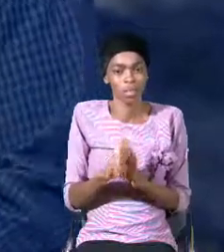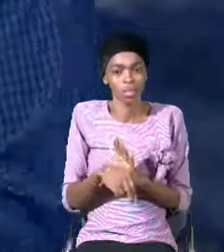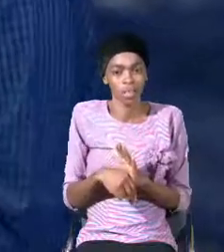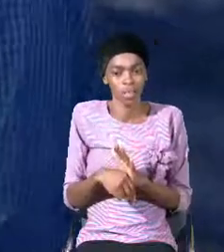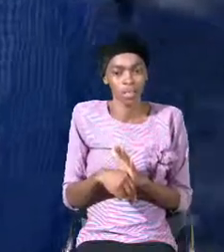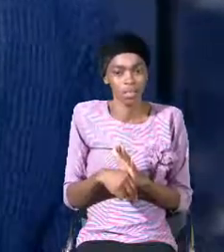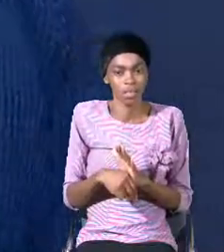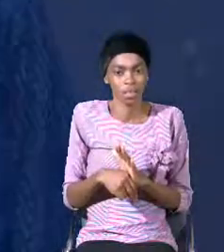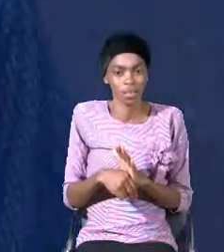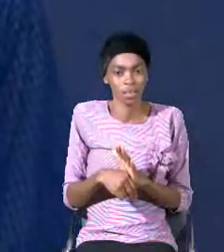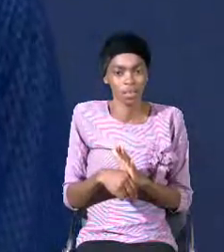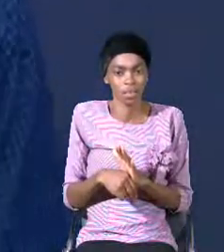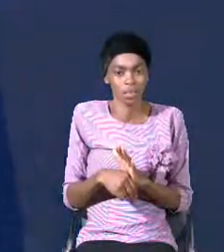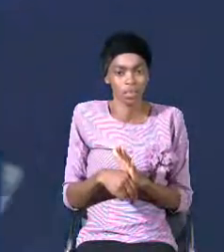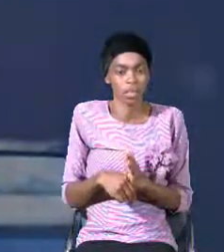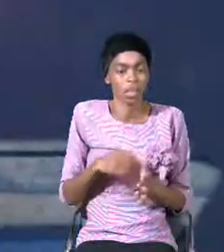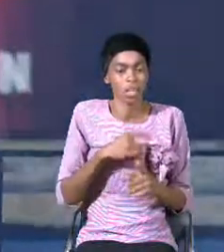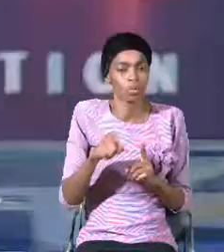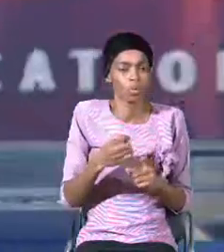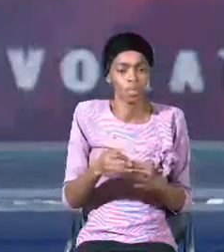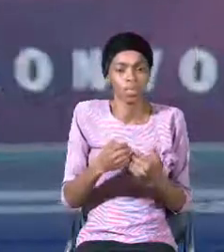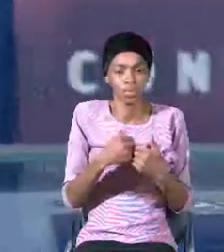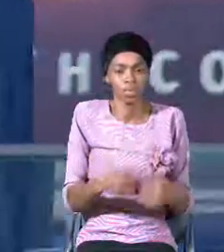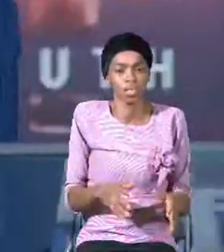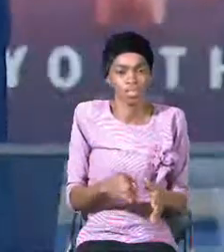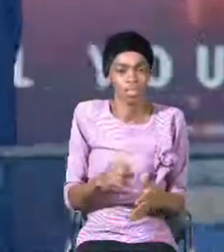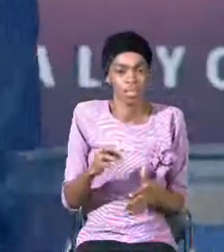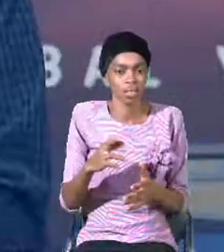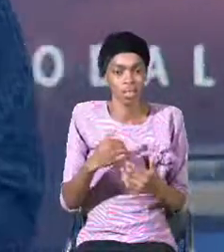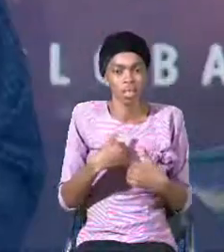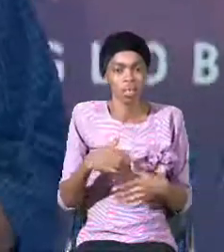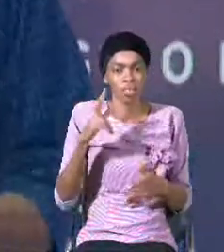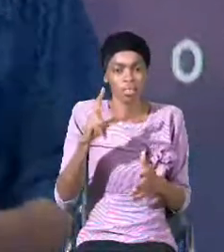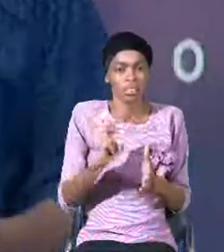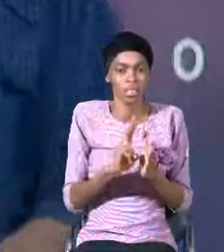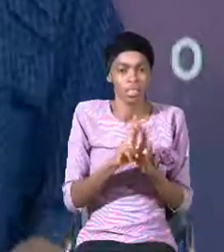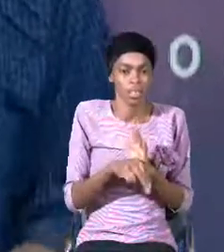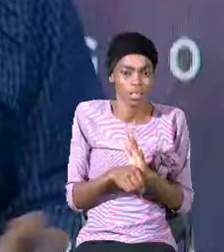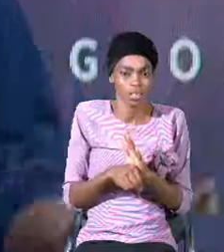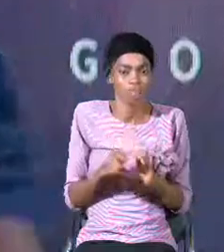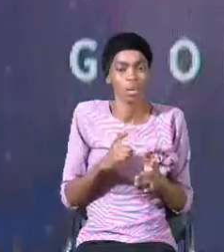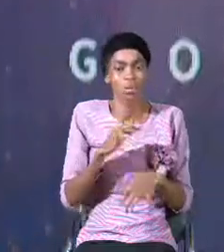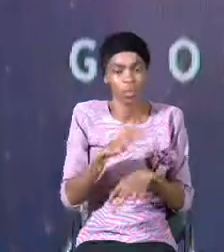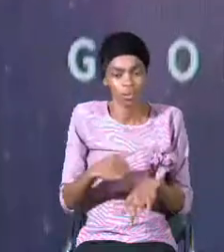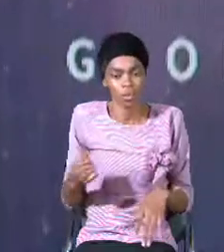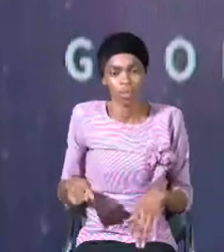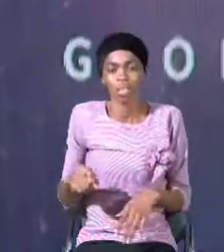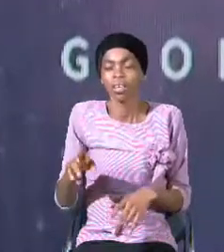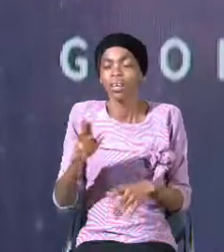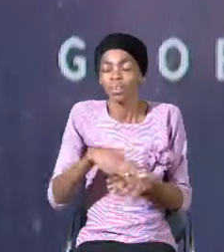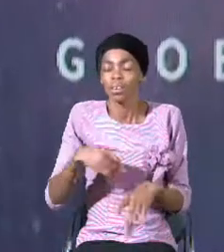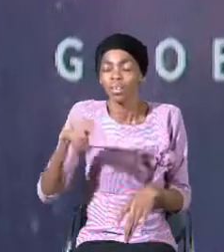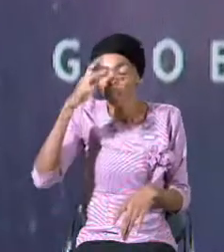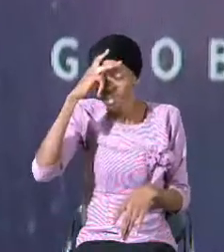cela. Et quand on a fini, des heures libres, il a dit, William, viens.